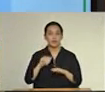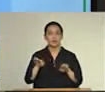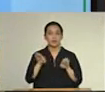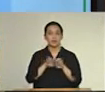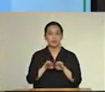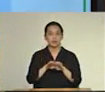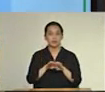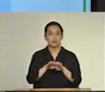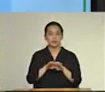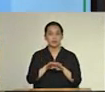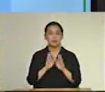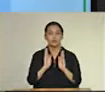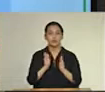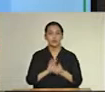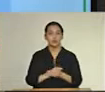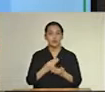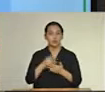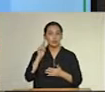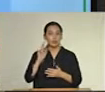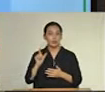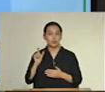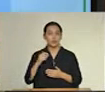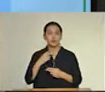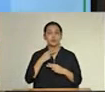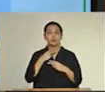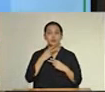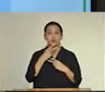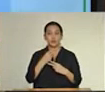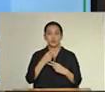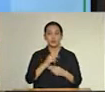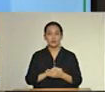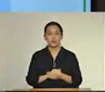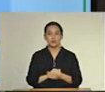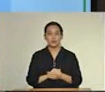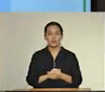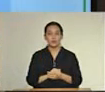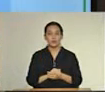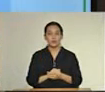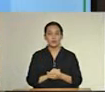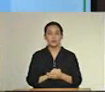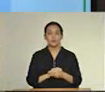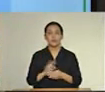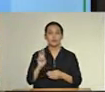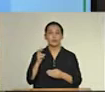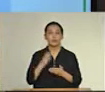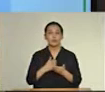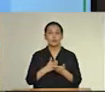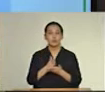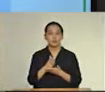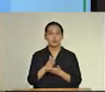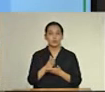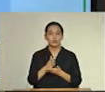taqqoslab solishtirib chiqiladi. Aziz o'quvchilar, ahamiyat bersangiz, demak, biologiyada usullar, ya'ni ilmiy tadqiqot